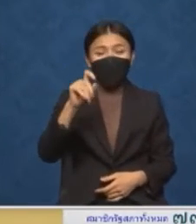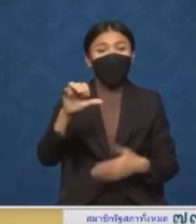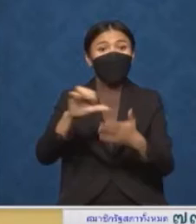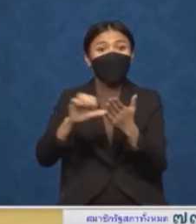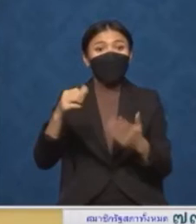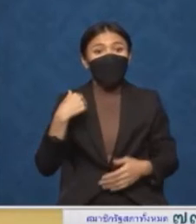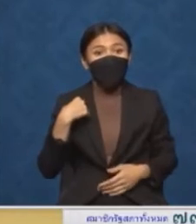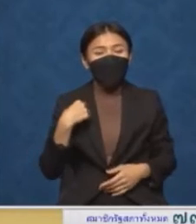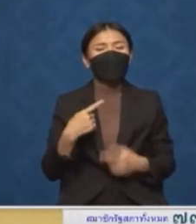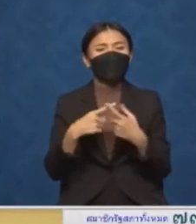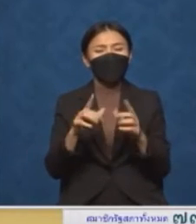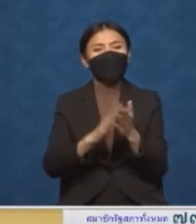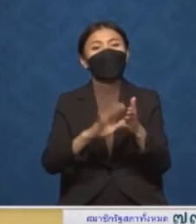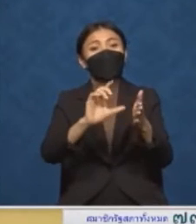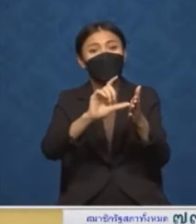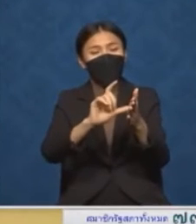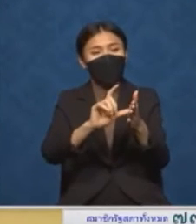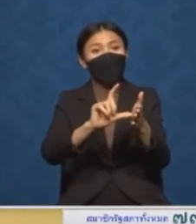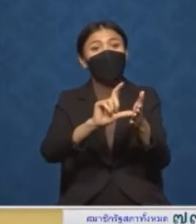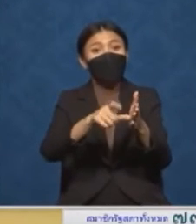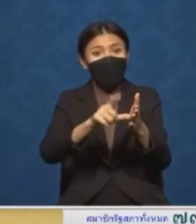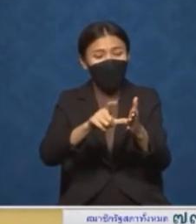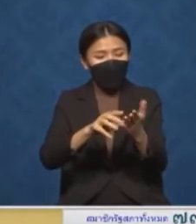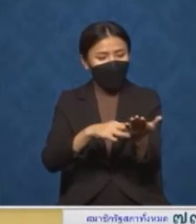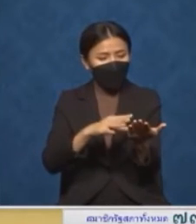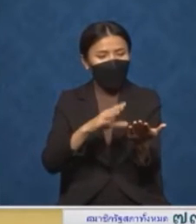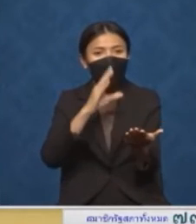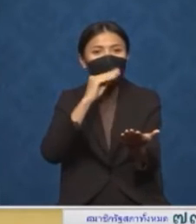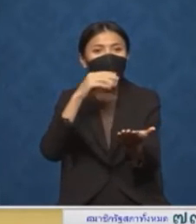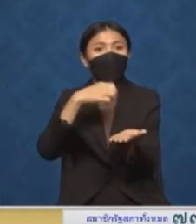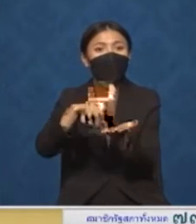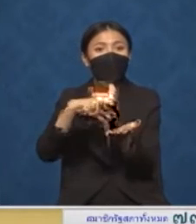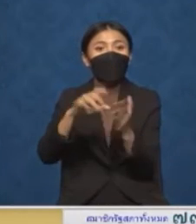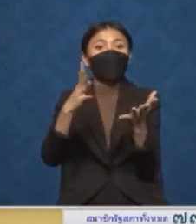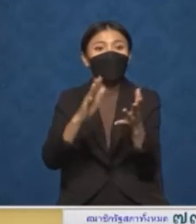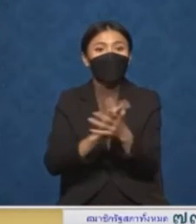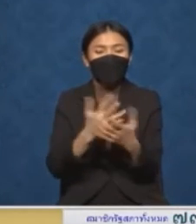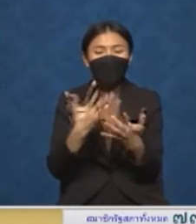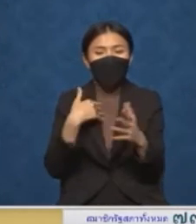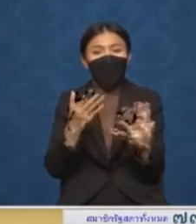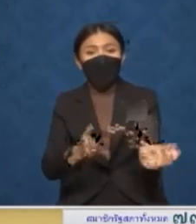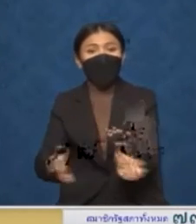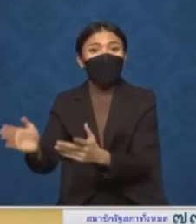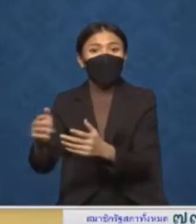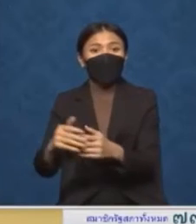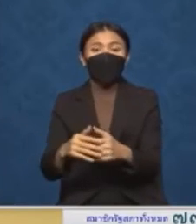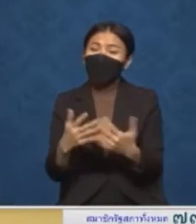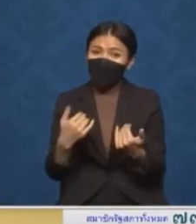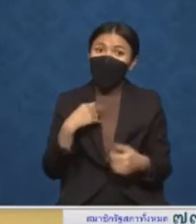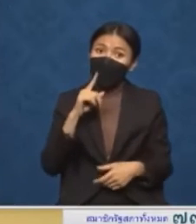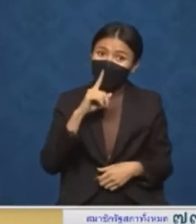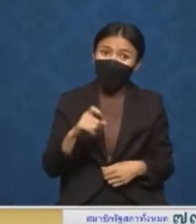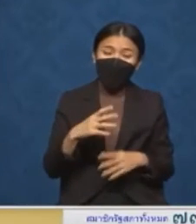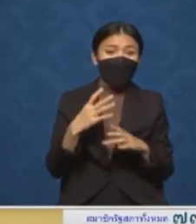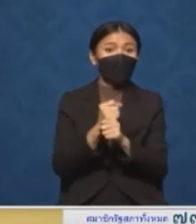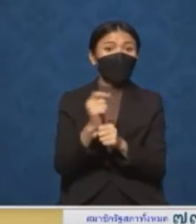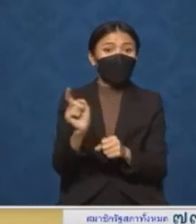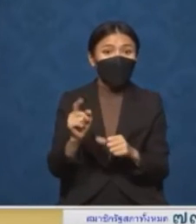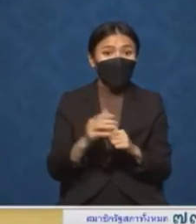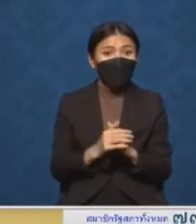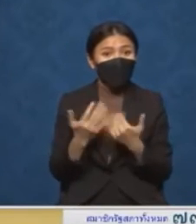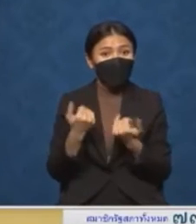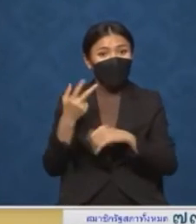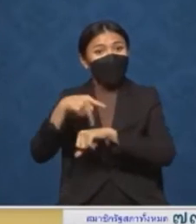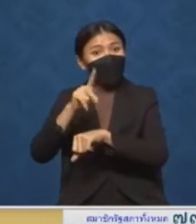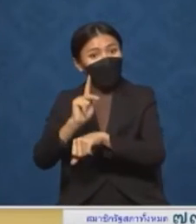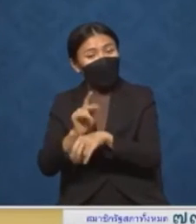ม่อ่านว่ามีการแก้ไขมันก็เลยผ่านไปอันนี้ต้องตกลงกันให้ดีนะครับว่าจะเอาอย่างไรถ้าพอท่านประธานขึ้นมาชี้แจงบอกว่า